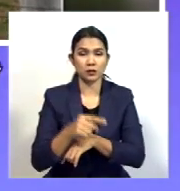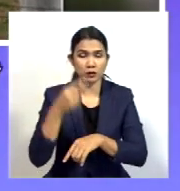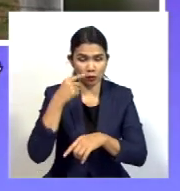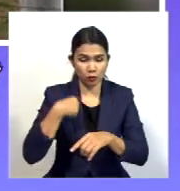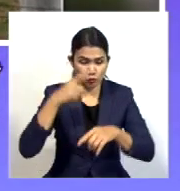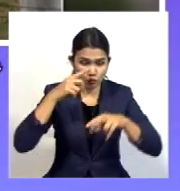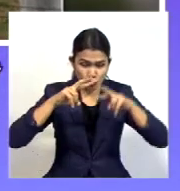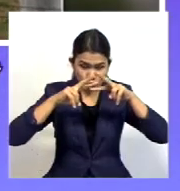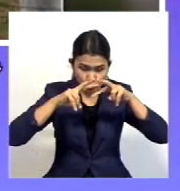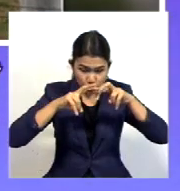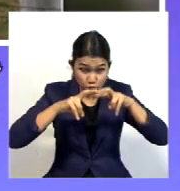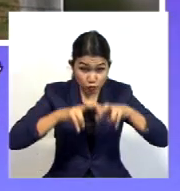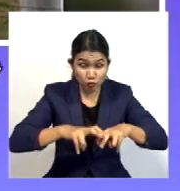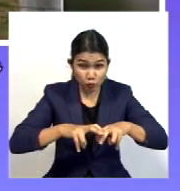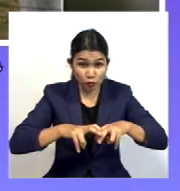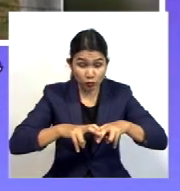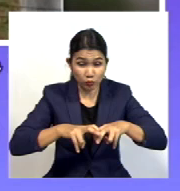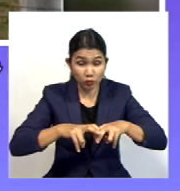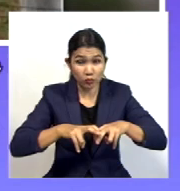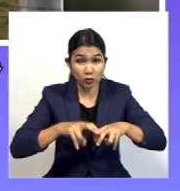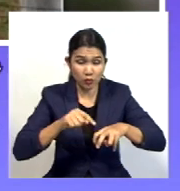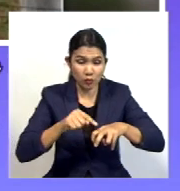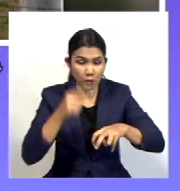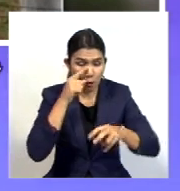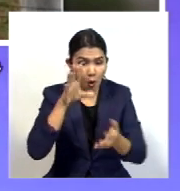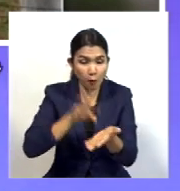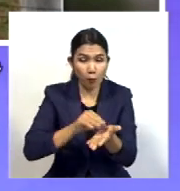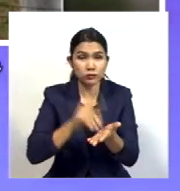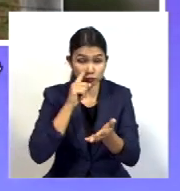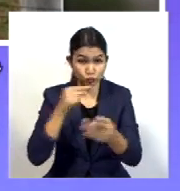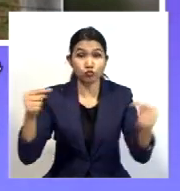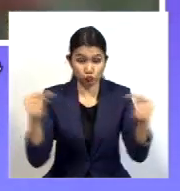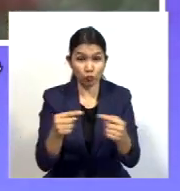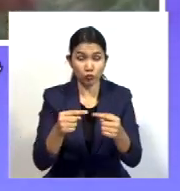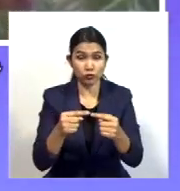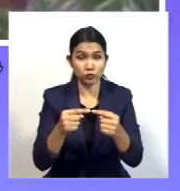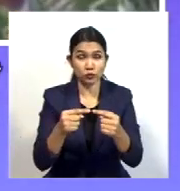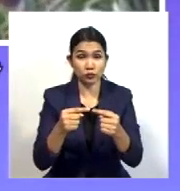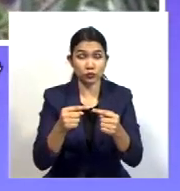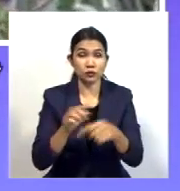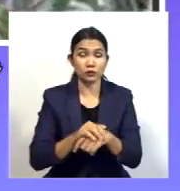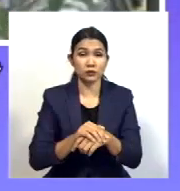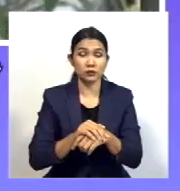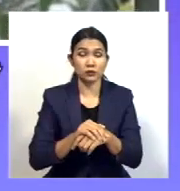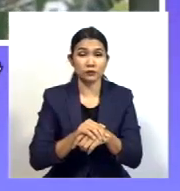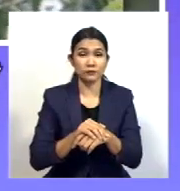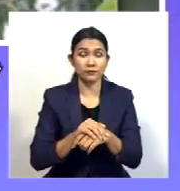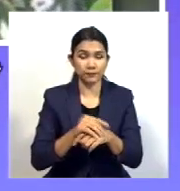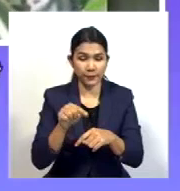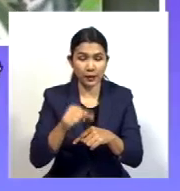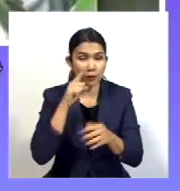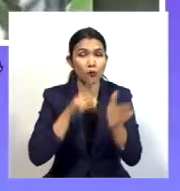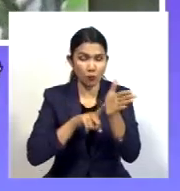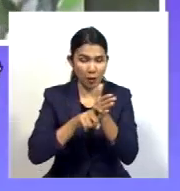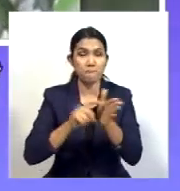กแล้วก็ละเอียดขึ้นนะครับก็ได้ข้อมูลที่ตรงกันเช่นเดียวกันนะครับว่าเป็นไวรัส